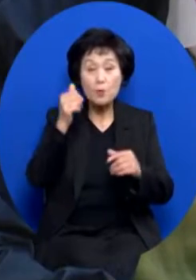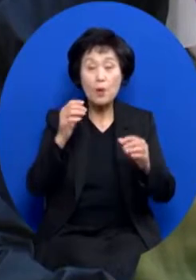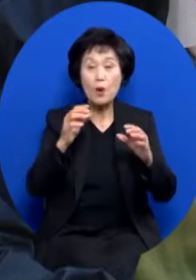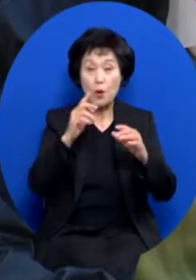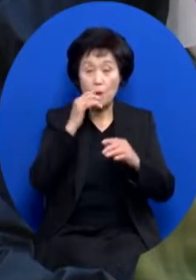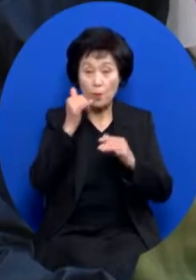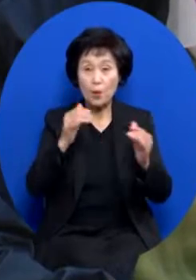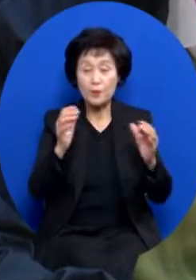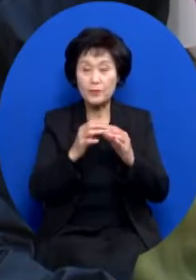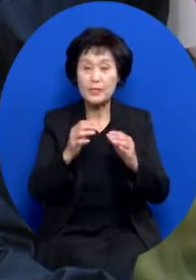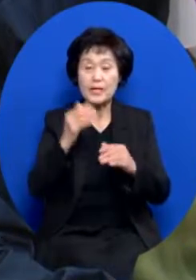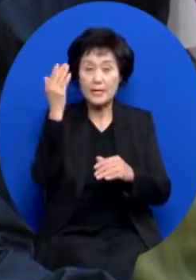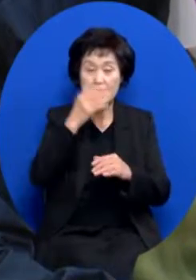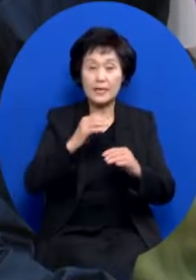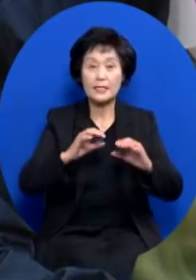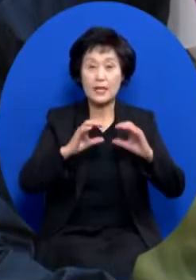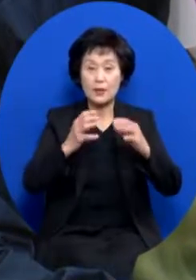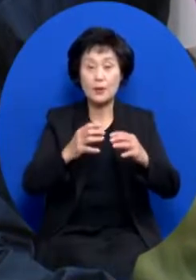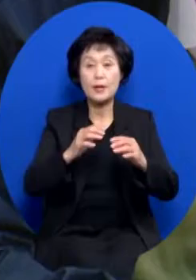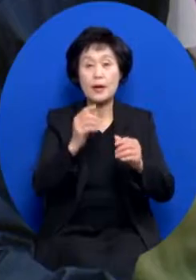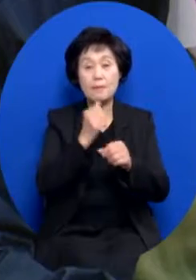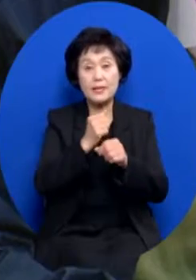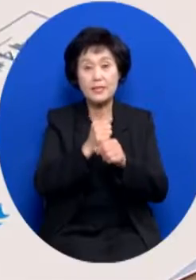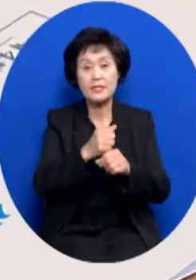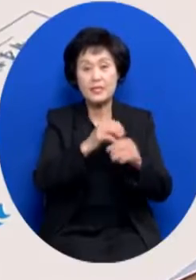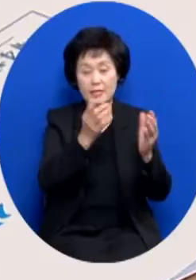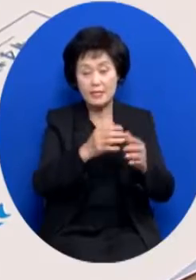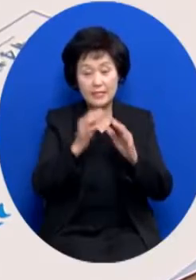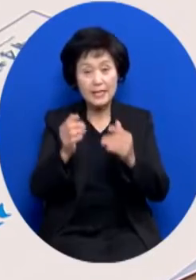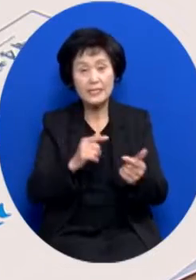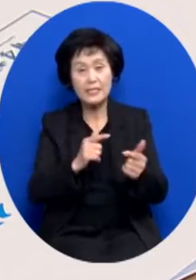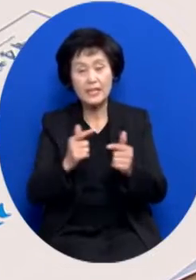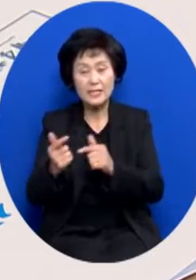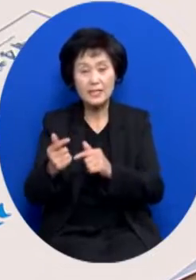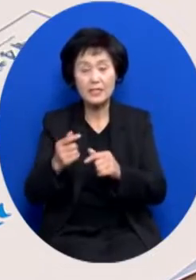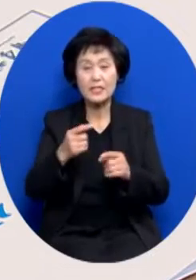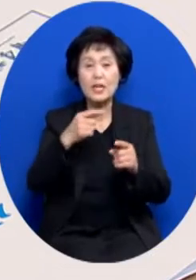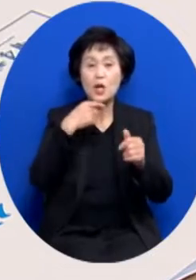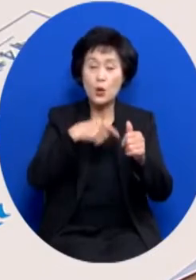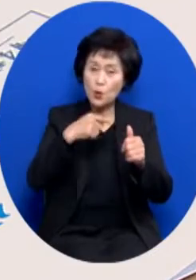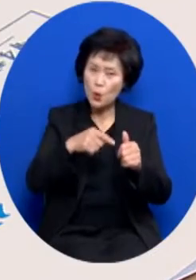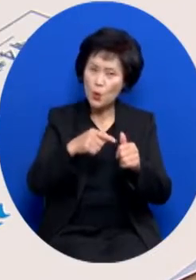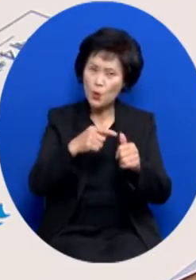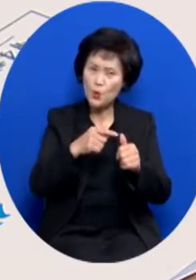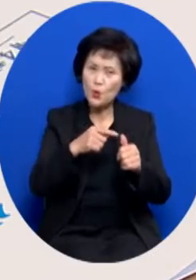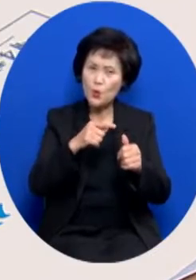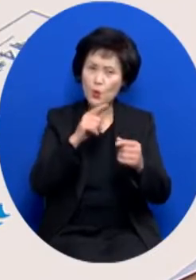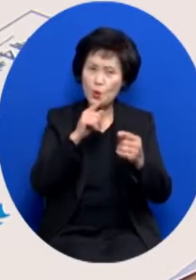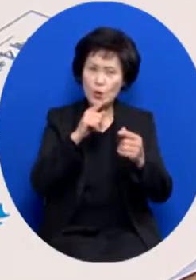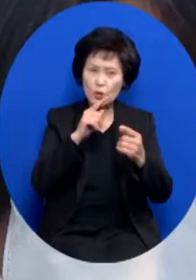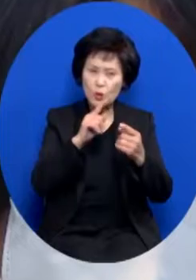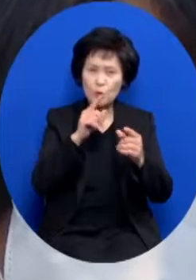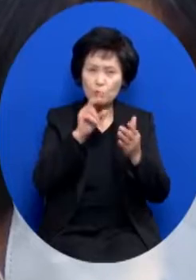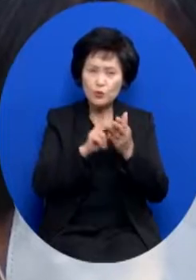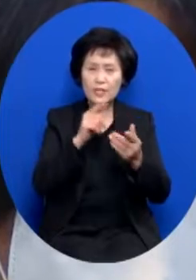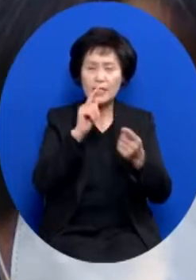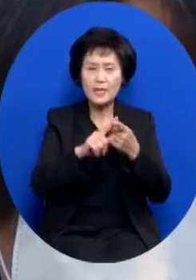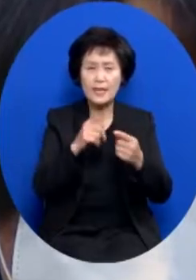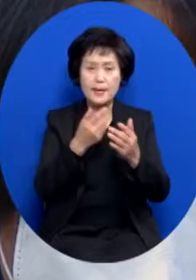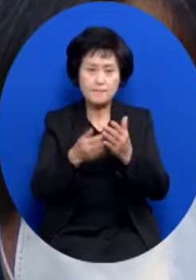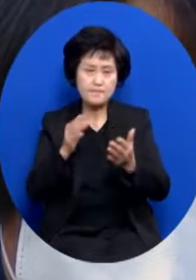만들기 울산본부가 2022 개정교육과정 문제와 국가인권 기본계획 전면 폐기를 위한 성명서를